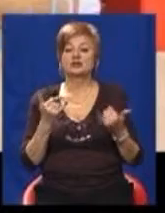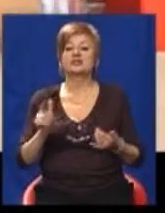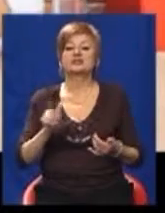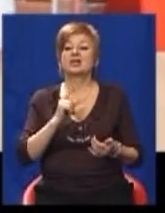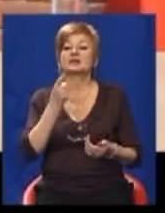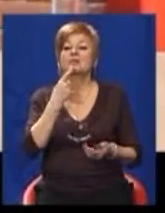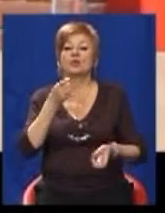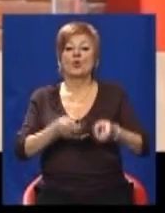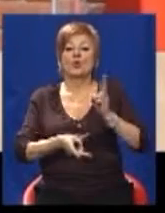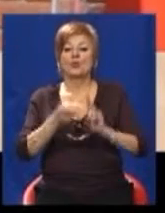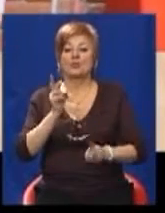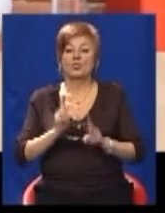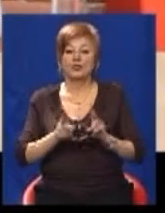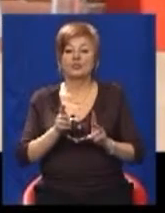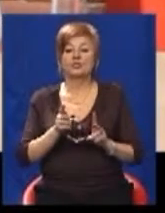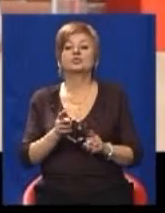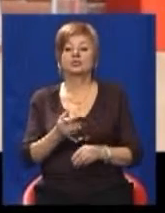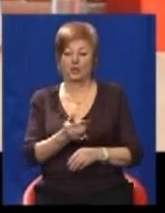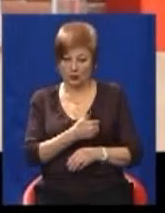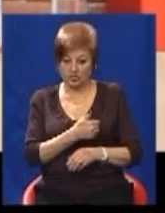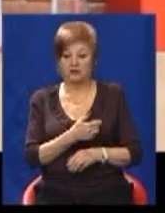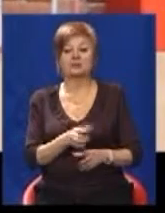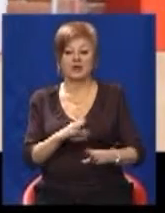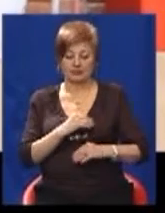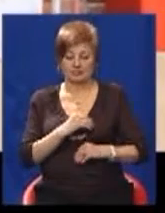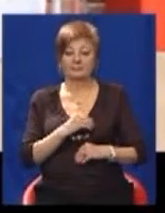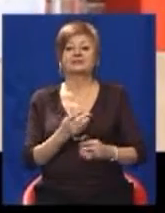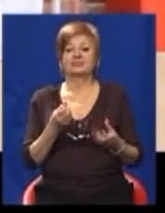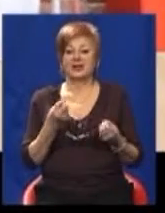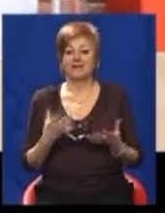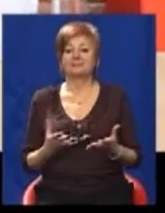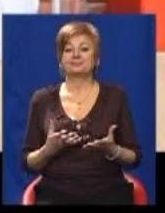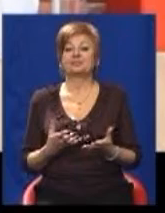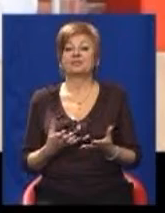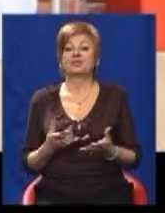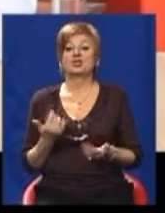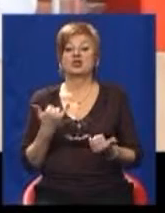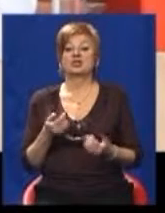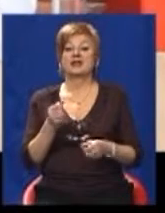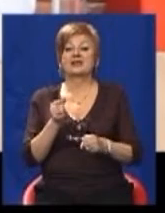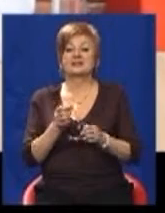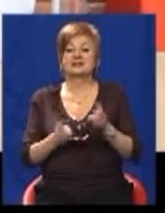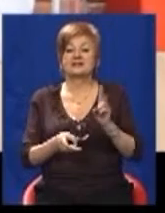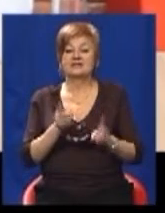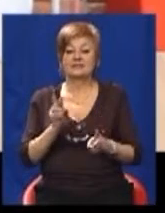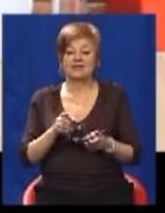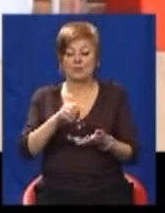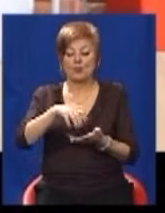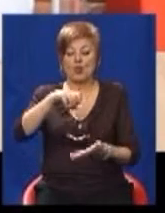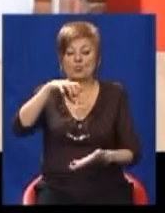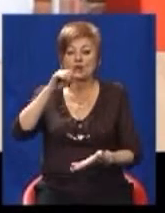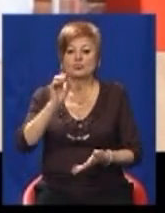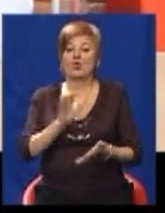спробуємо приготувати одну страву. Ви любите готувати? Так. Так? Дуже добре. Ми з вами будемо готувати бульбашкову